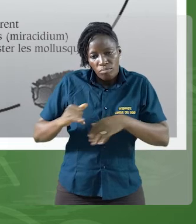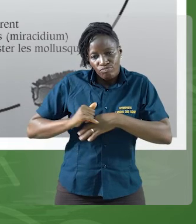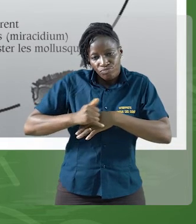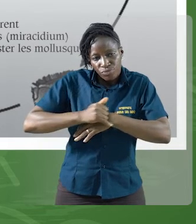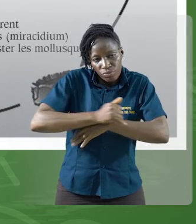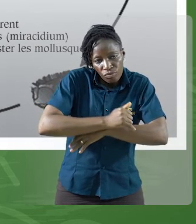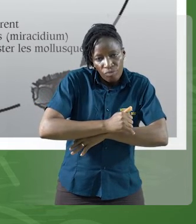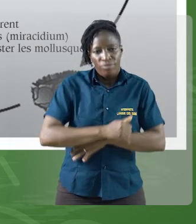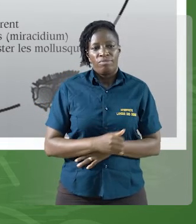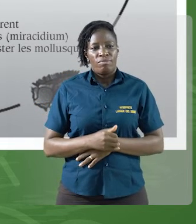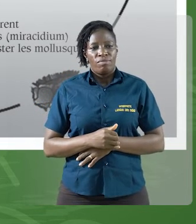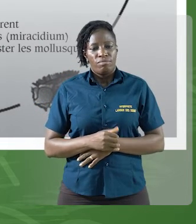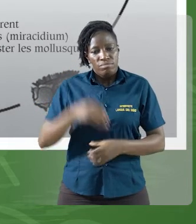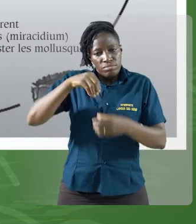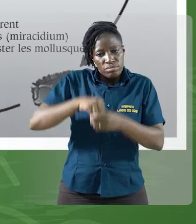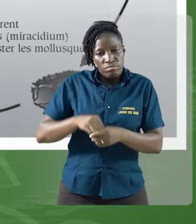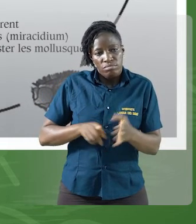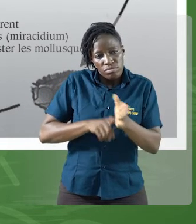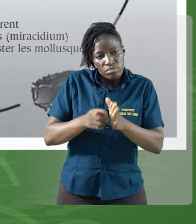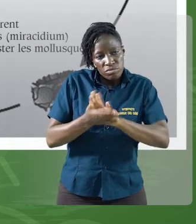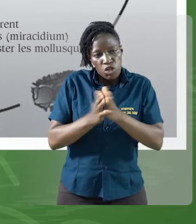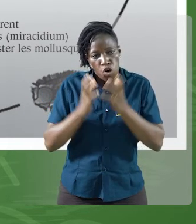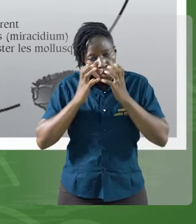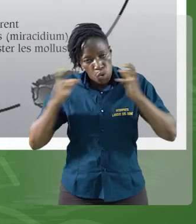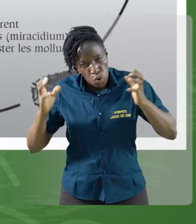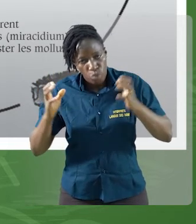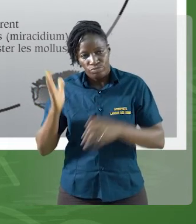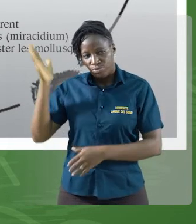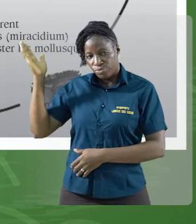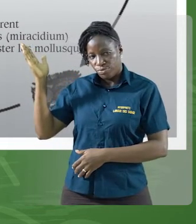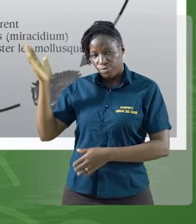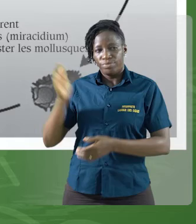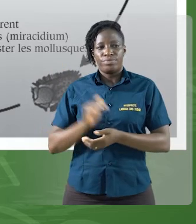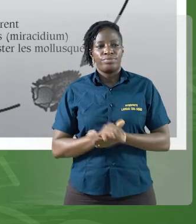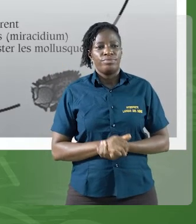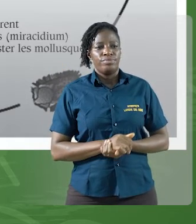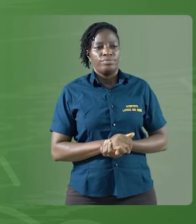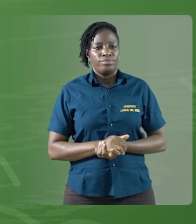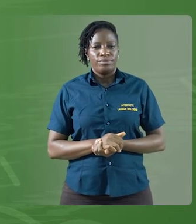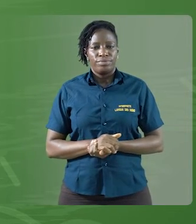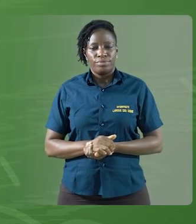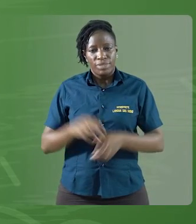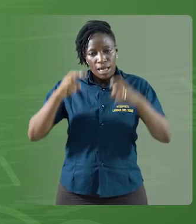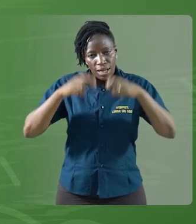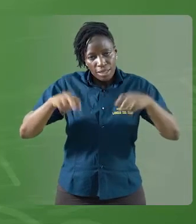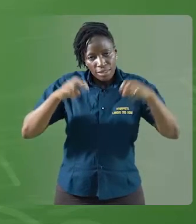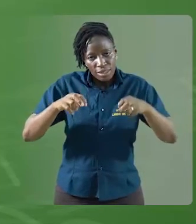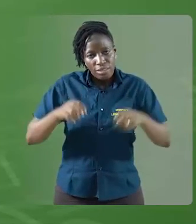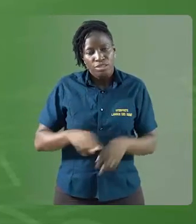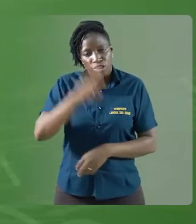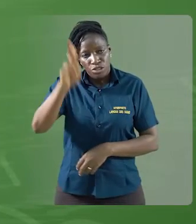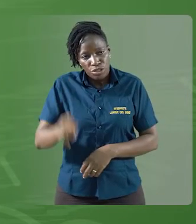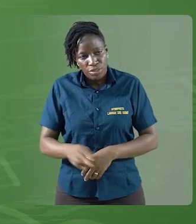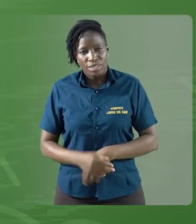cercails par les mollusques. Nous allons passer à l'analyse des résultats. Donc, nous